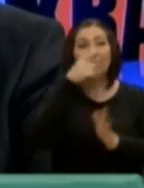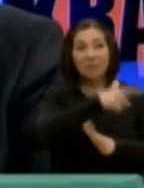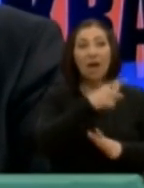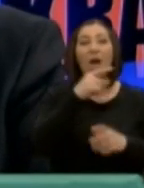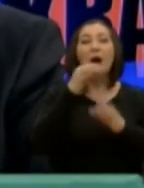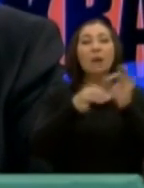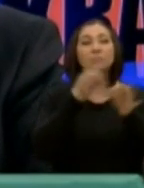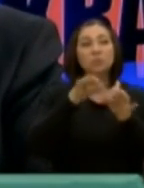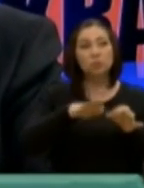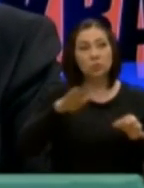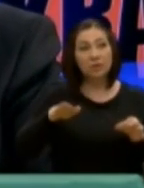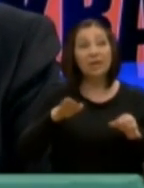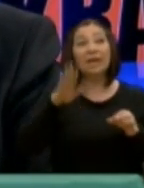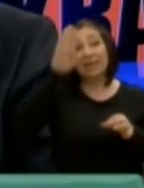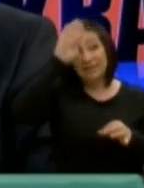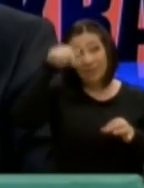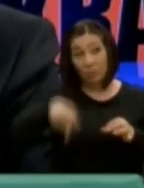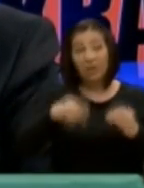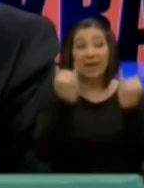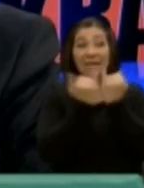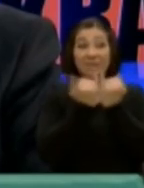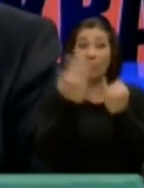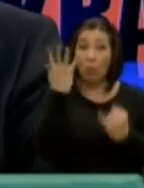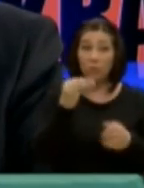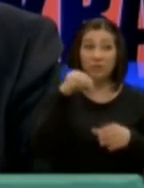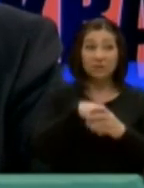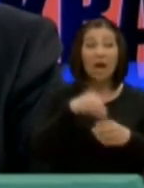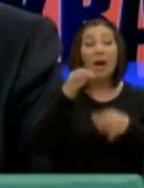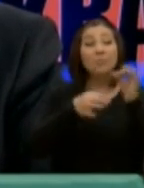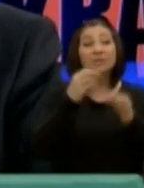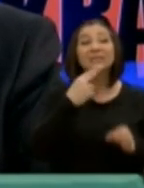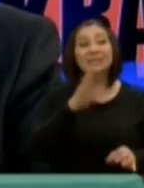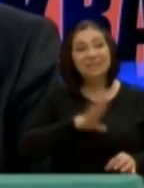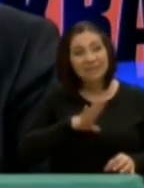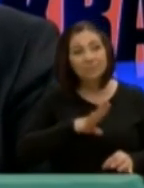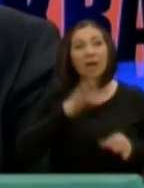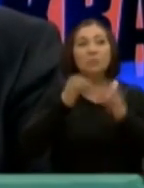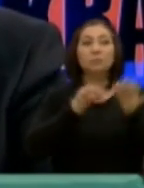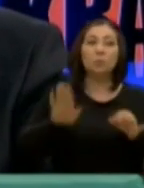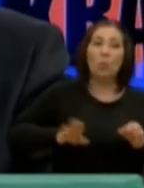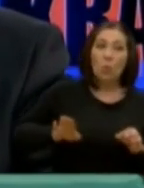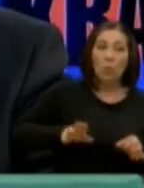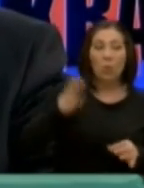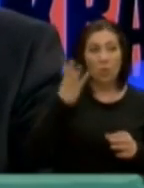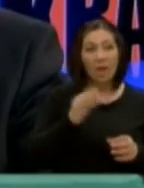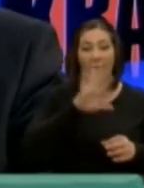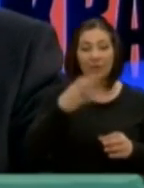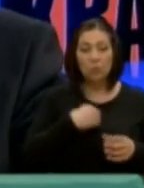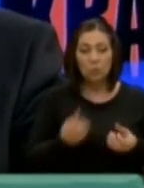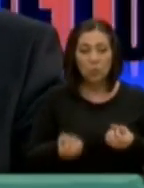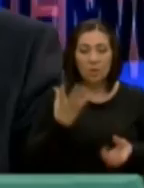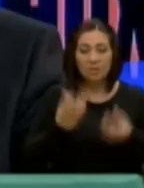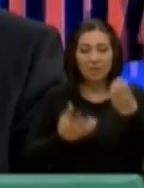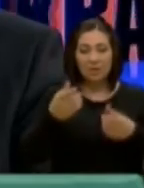İstanbul'da da kardeşlerim olduğu için, amca kızlarımız, amca çocuklarımız da olduğu için, herkes ürettiği